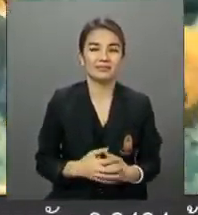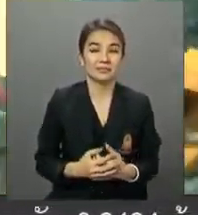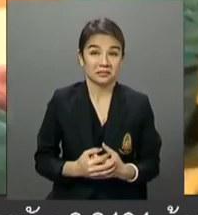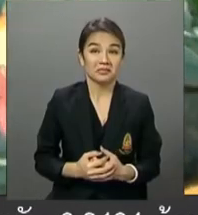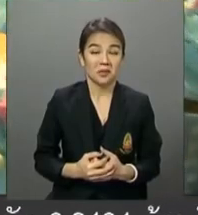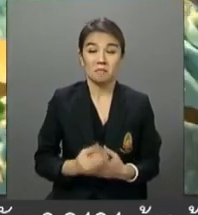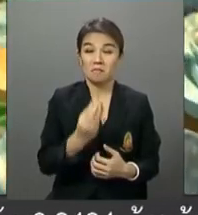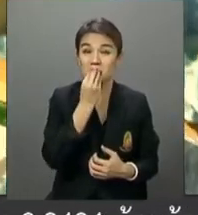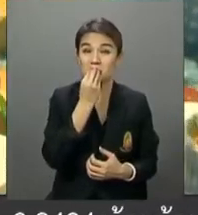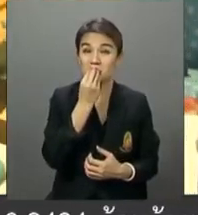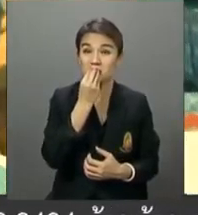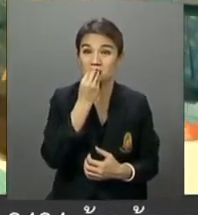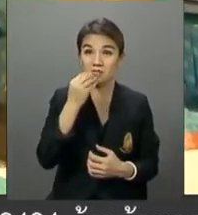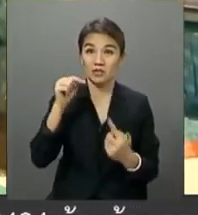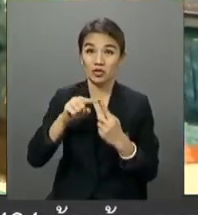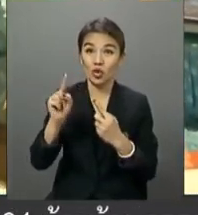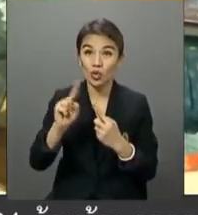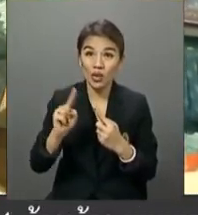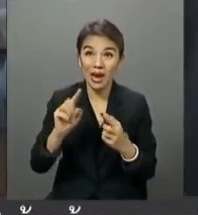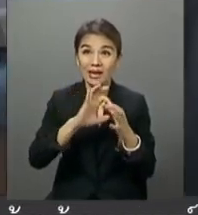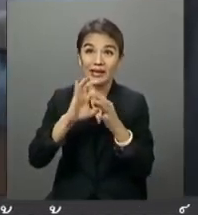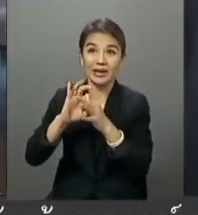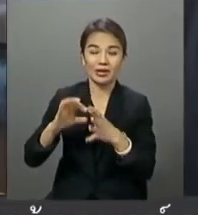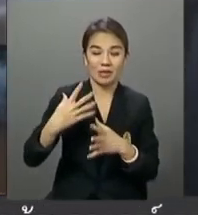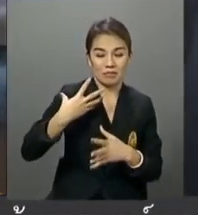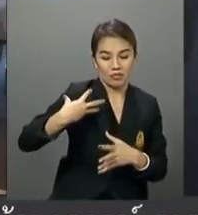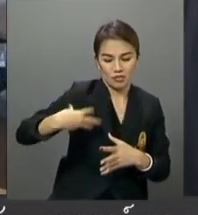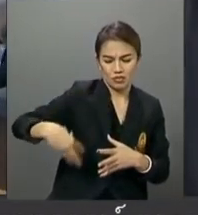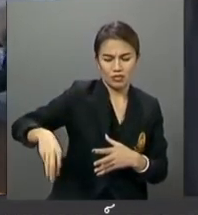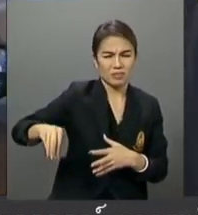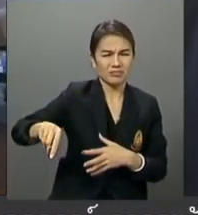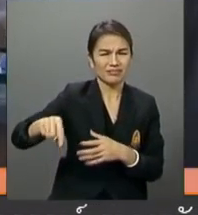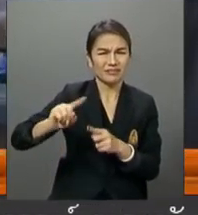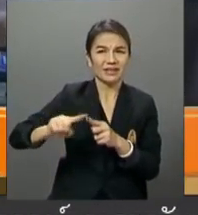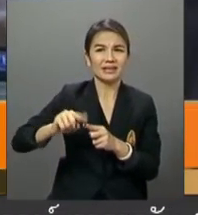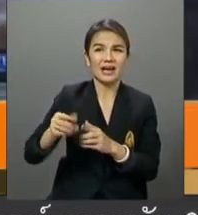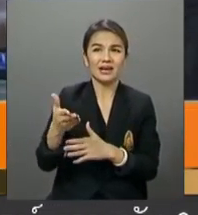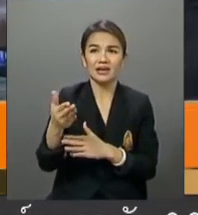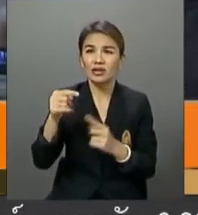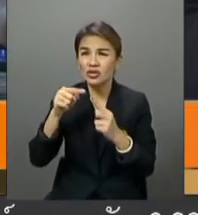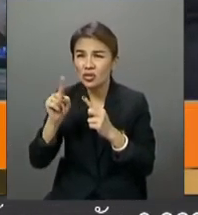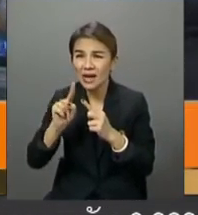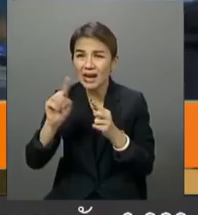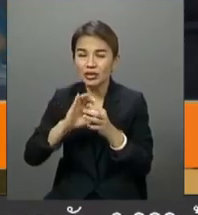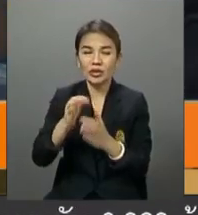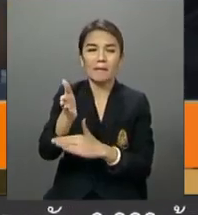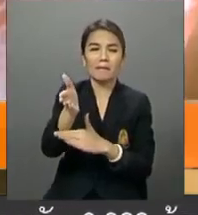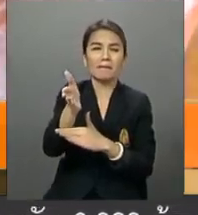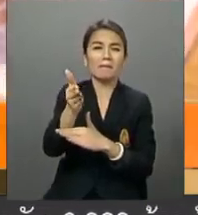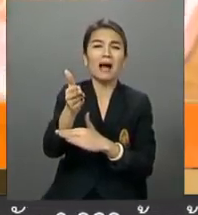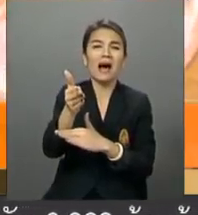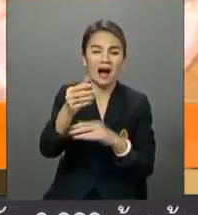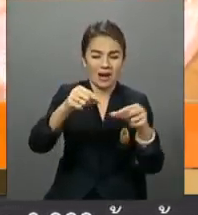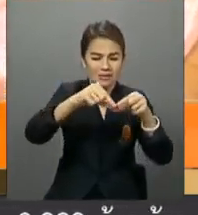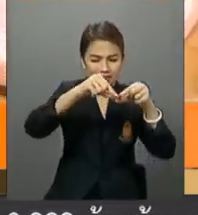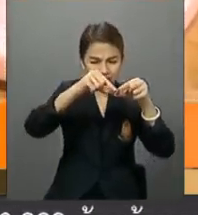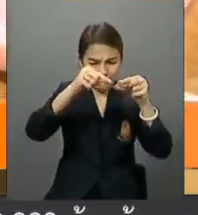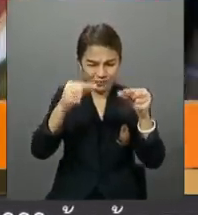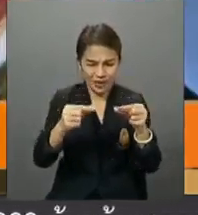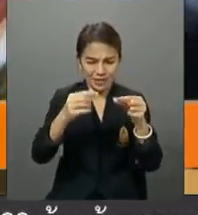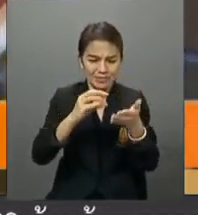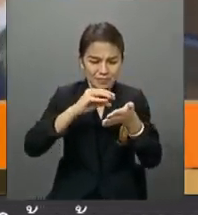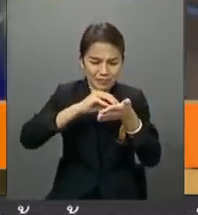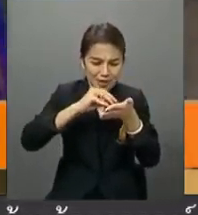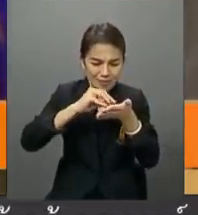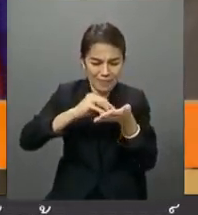หารจานเด็ดของเหล่าชาวเงือกก็ต้องยกให้กับซูชิ lobster เนื้อสดหวานผสานเทรนด์อาหารญี่ปุ่นที่กำลังฮิตนี่เป็นเมนูที่ถ